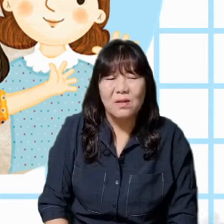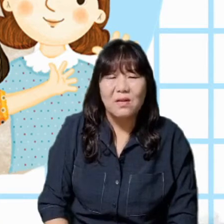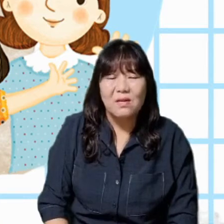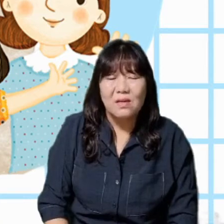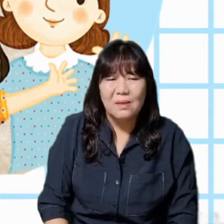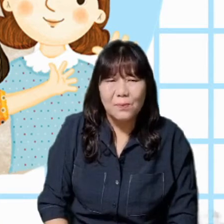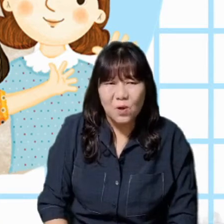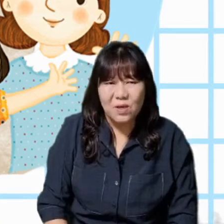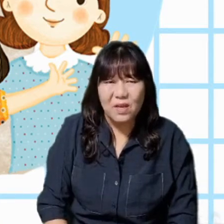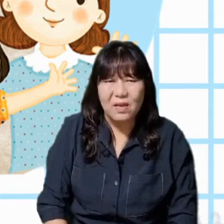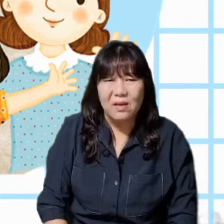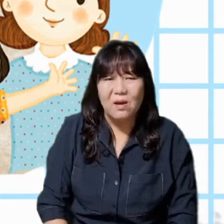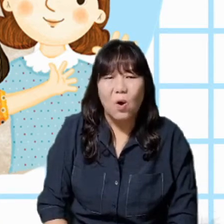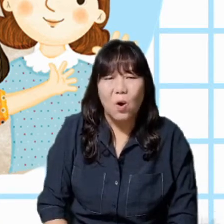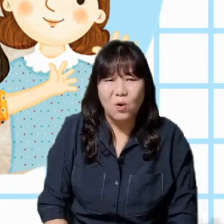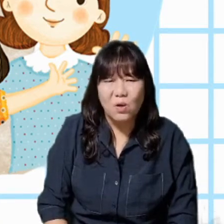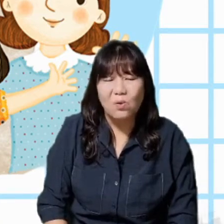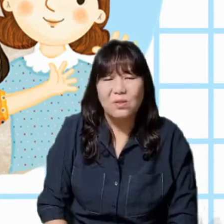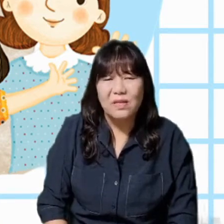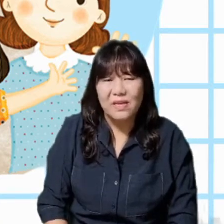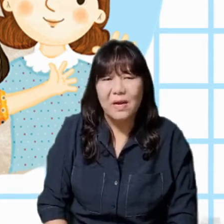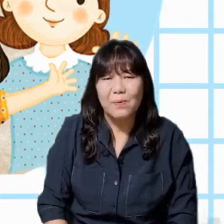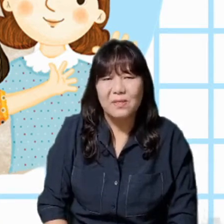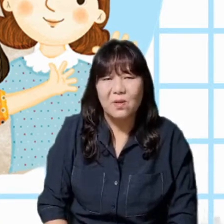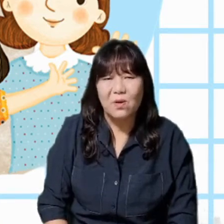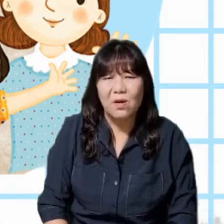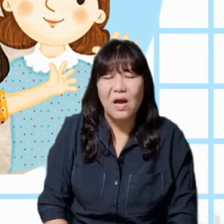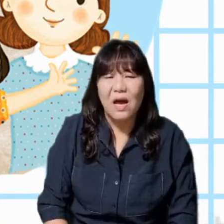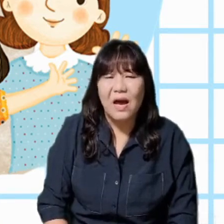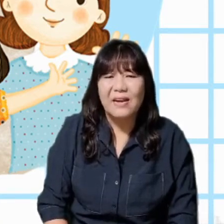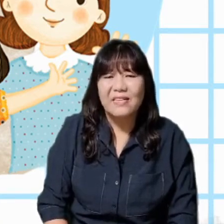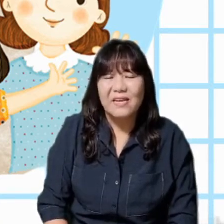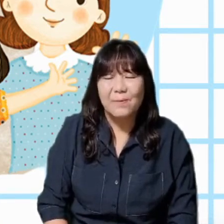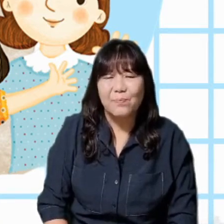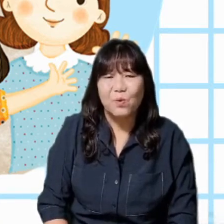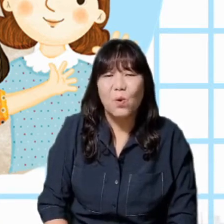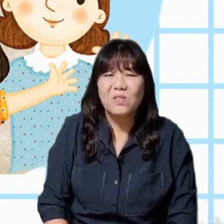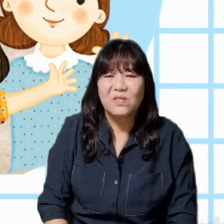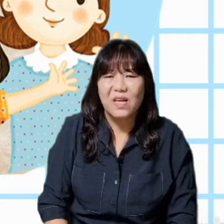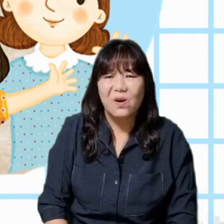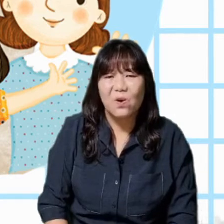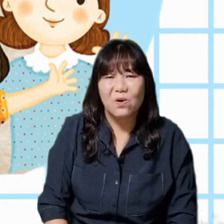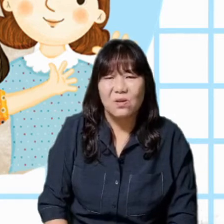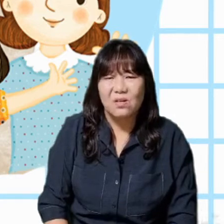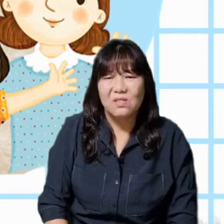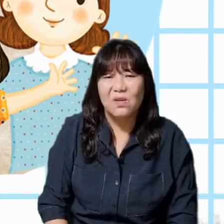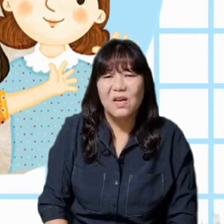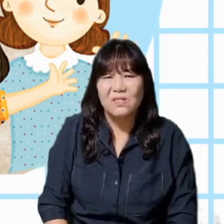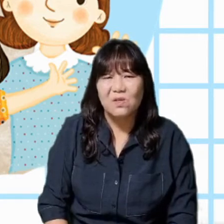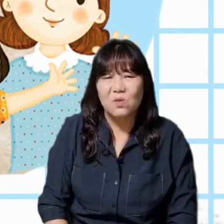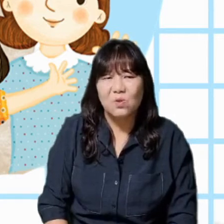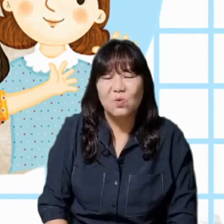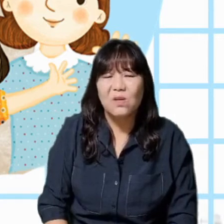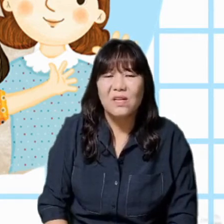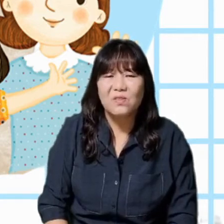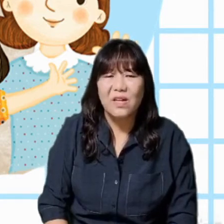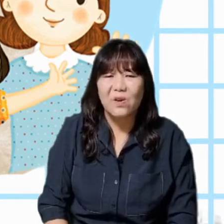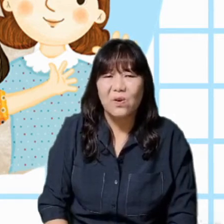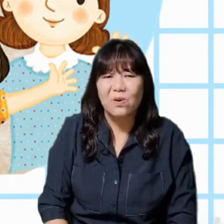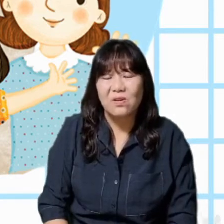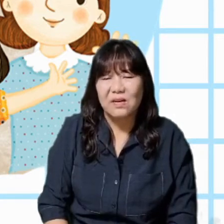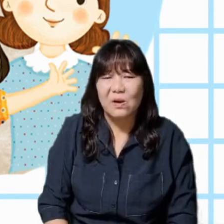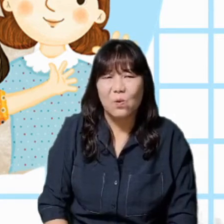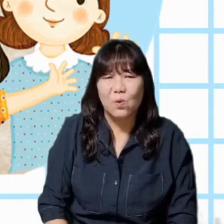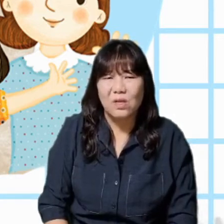전쟁처럼 힘겹게 어려운 일 앞에서 하나님 도와주세요. 저희 가정을